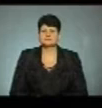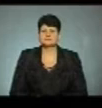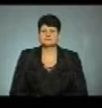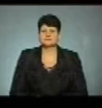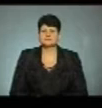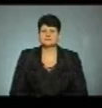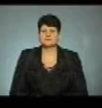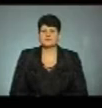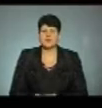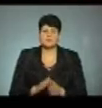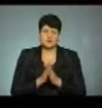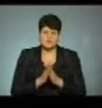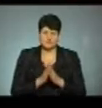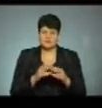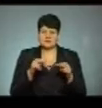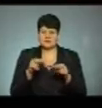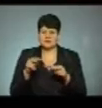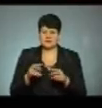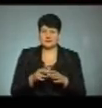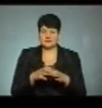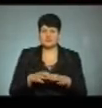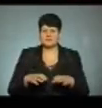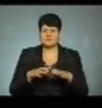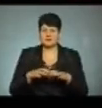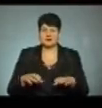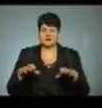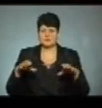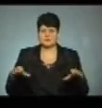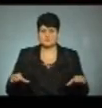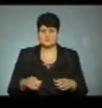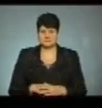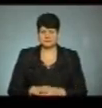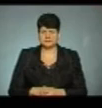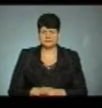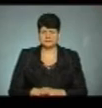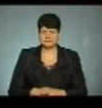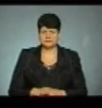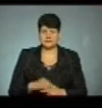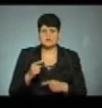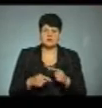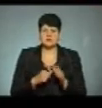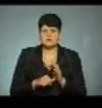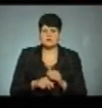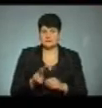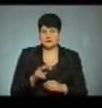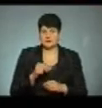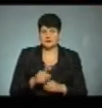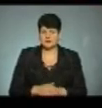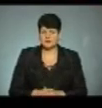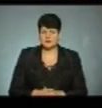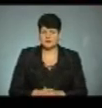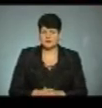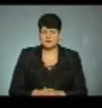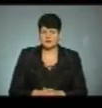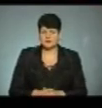Запрошую почесних свідків розстелити і нашій прекрасній парі весільний рушник. Прошу. Через 62 роки.